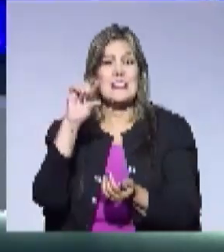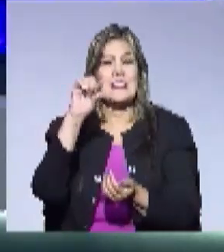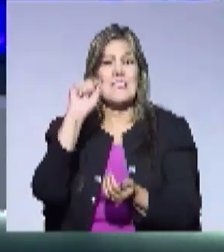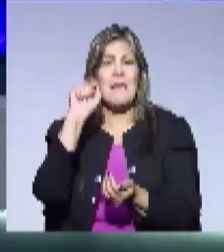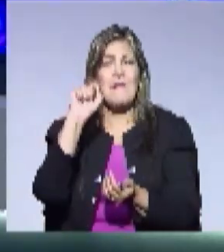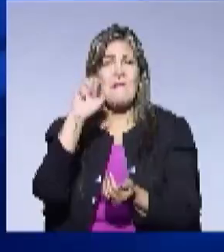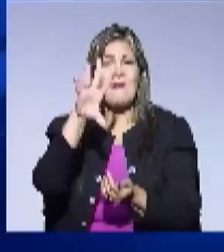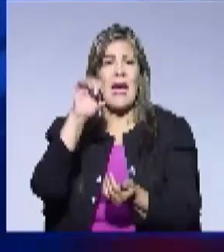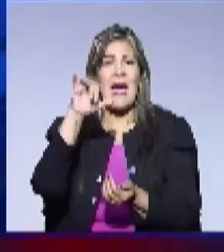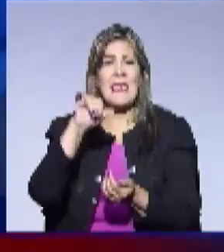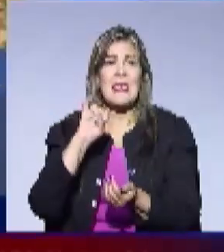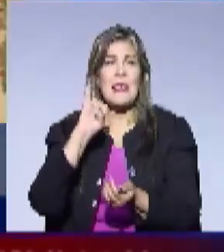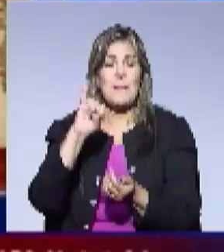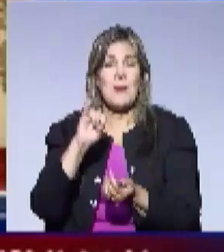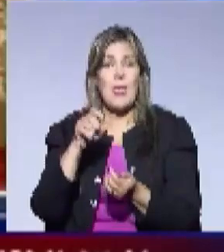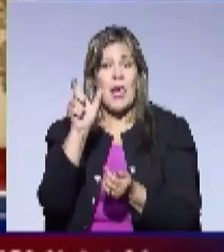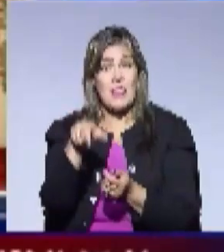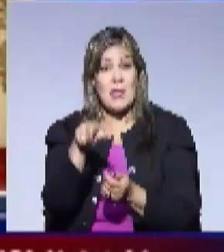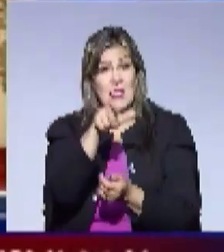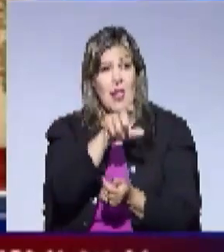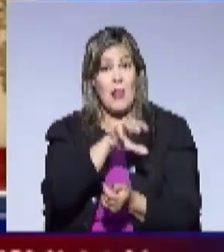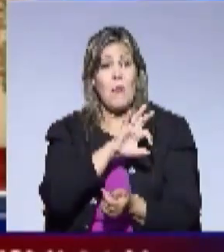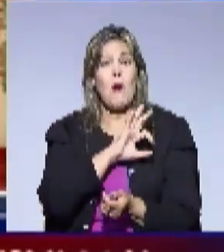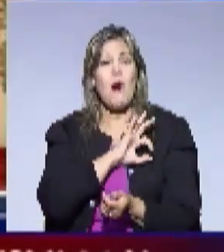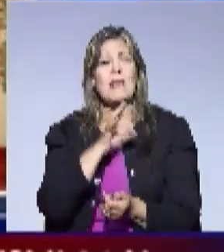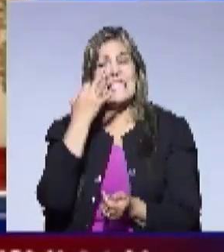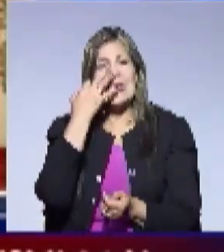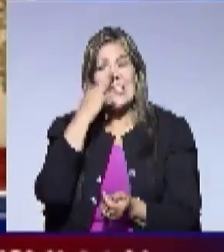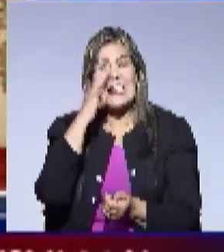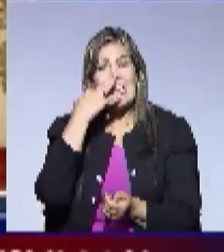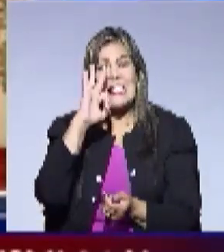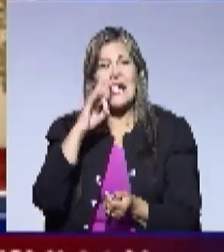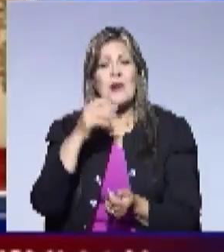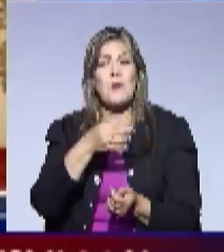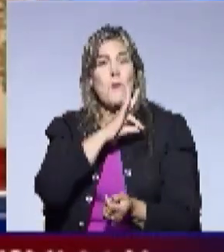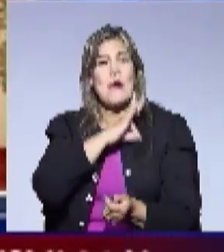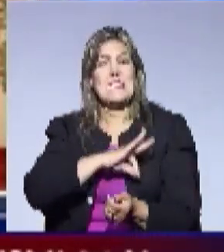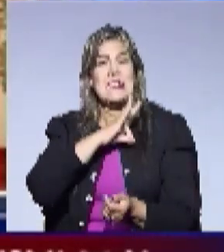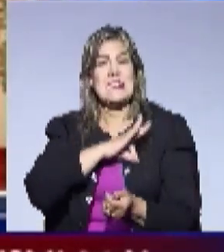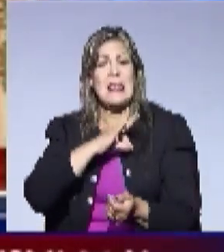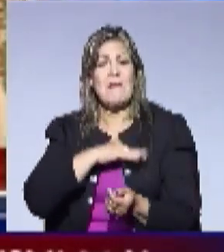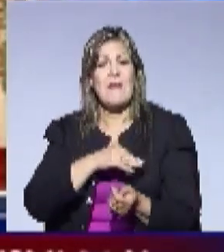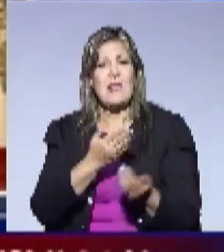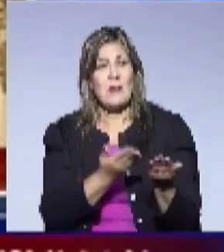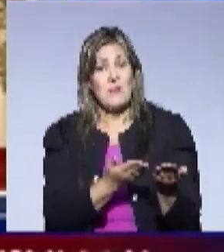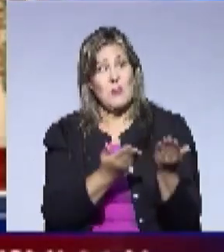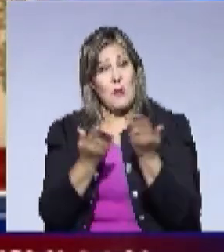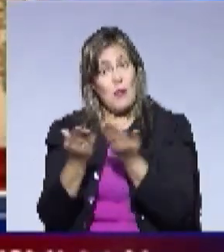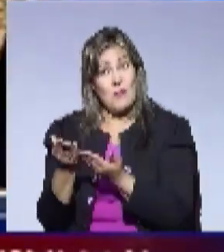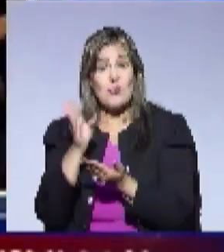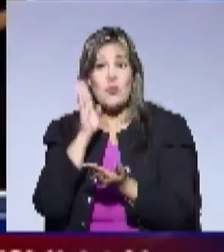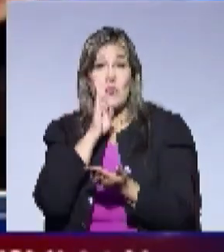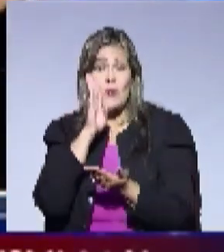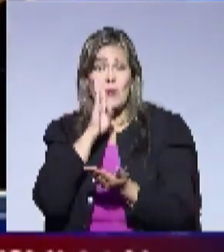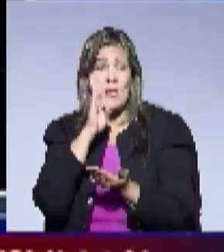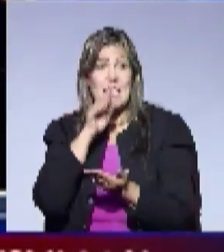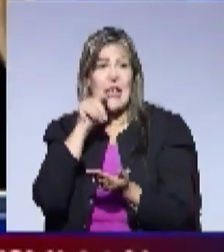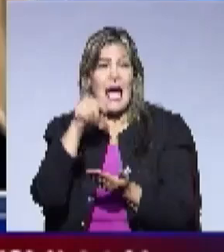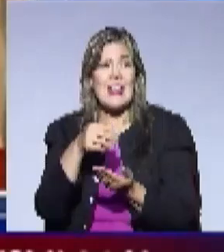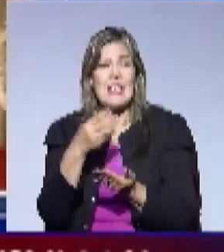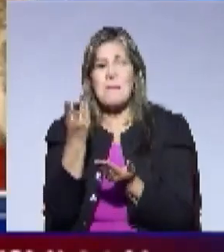الثانويه العامه الذين استفادوا من فصول التقويه المجانيه التي قدمتها خدمه اتحبون